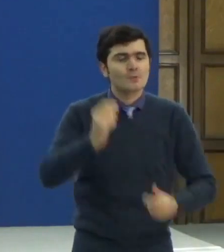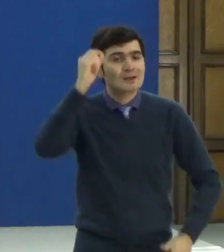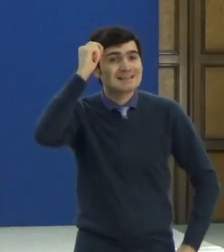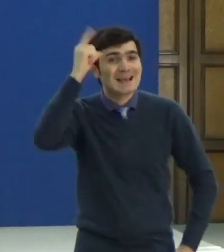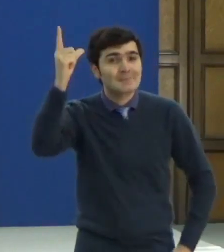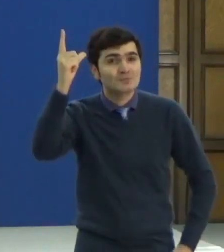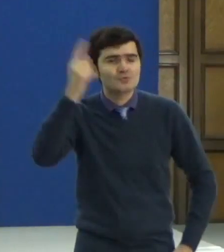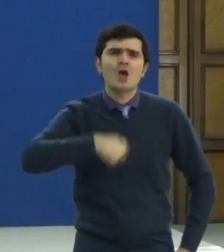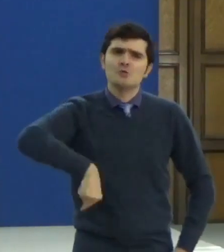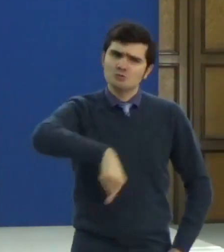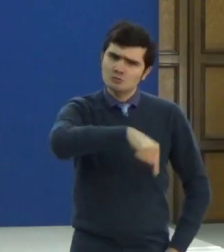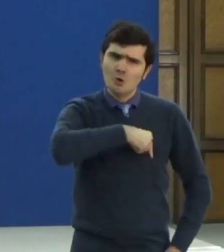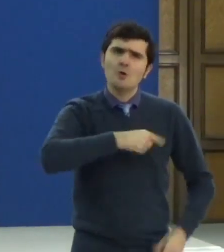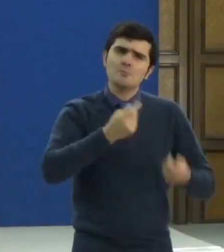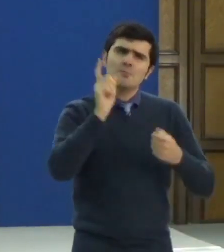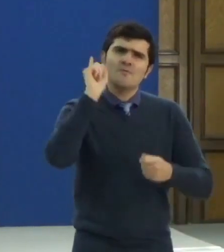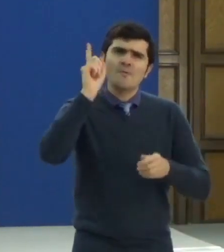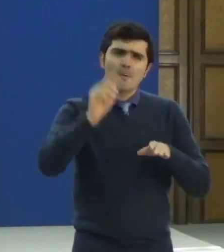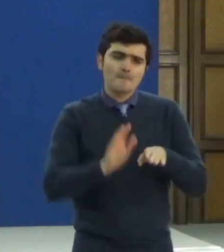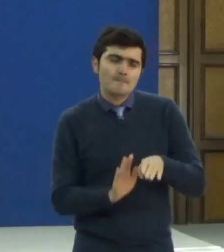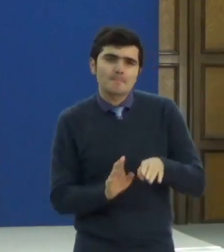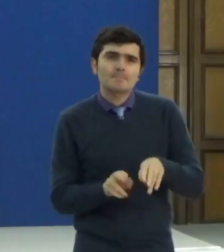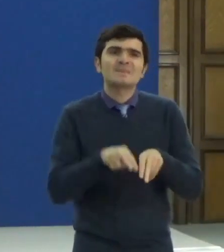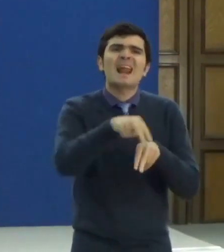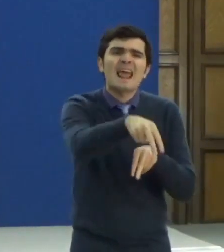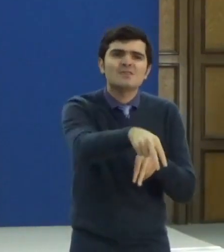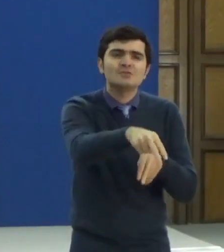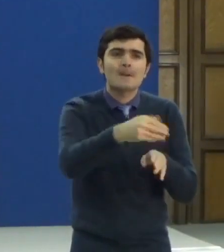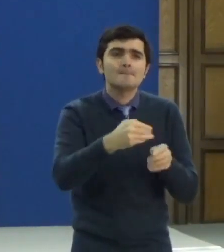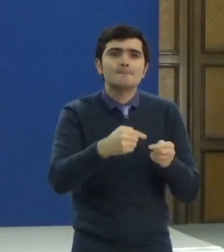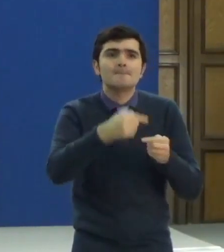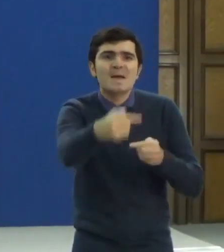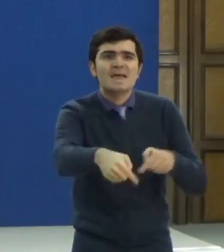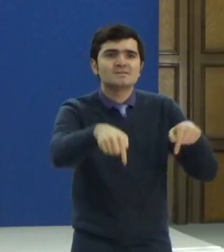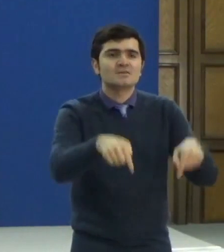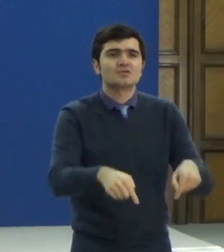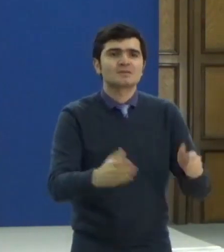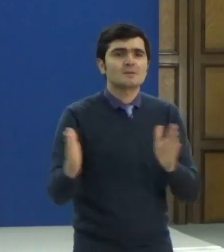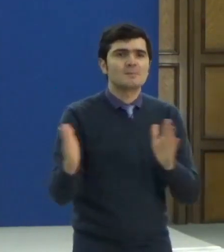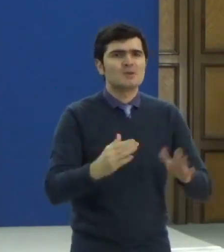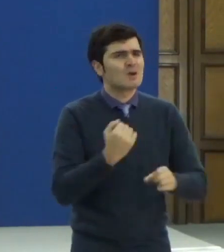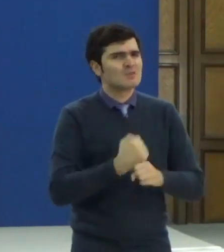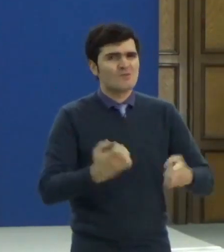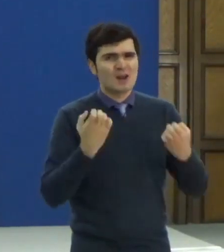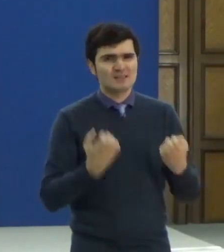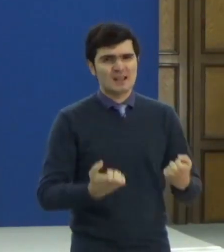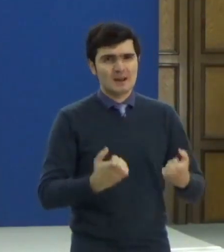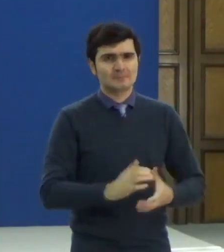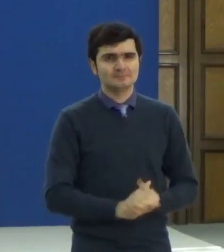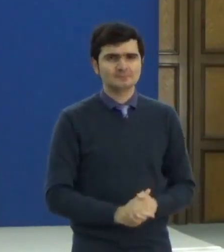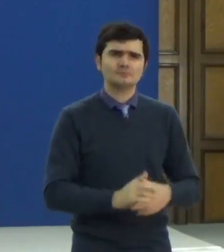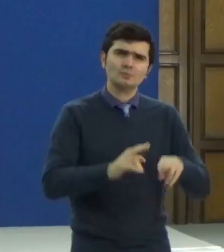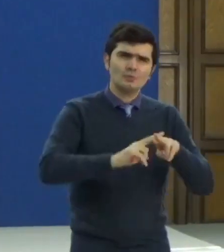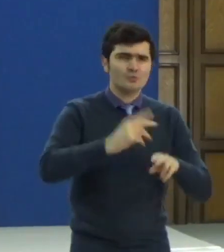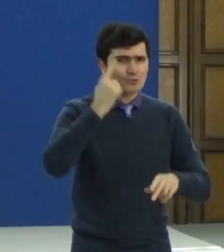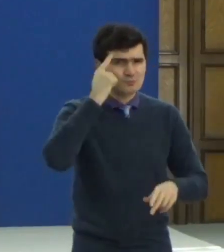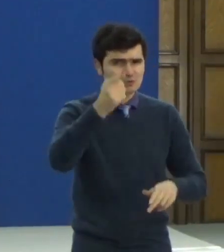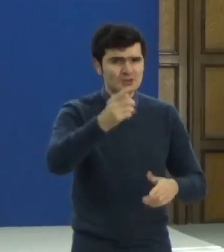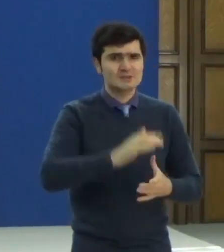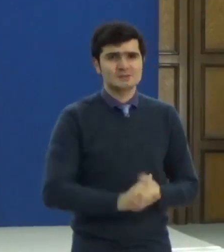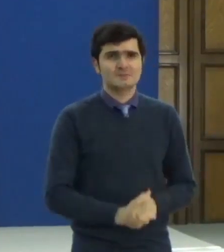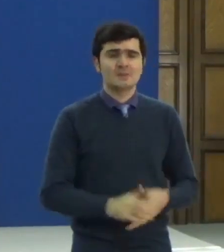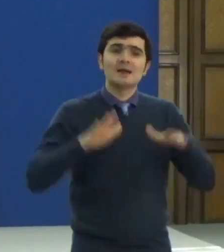trece peste această perioadă extrem de dificilă. Așa cum știți, starea de